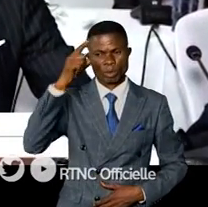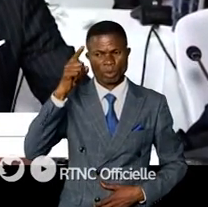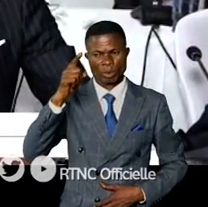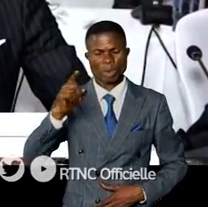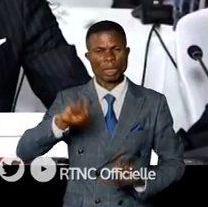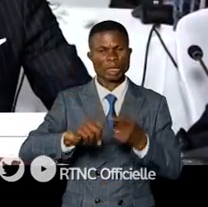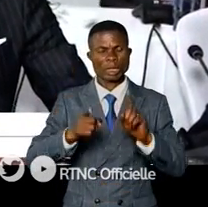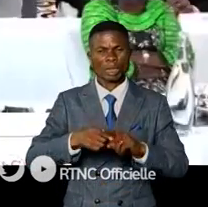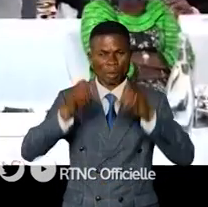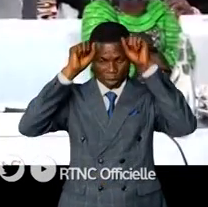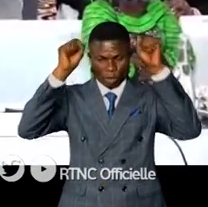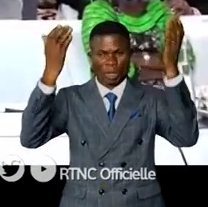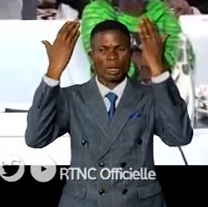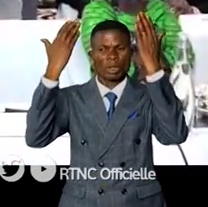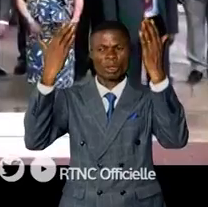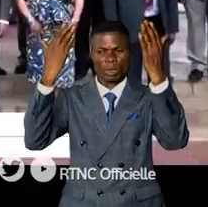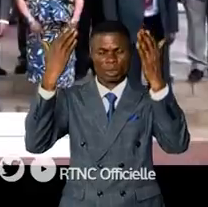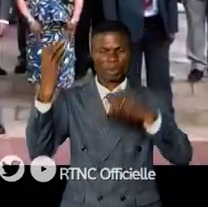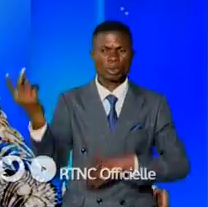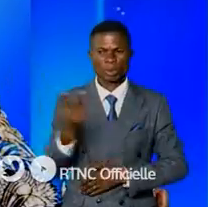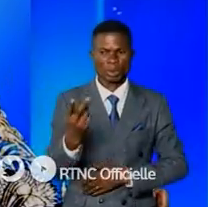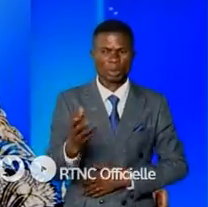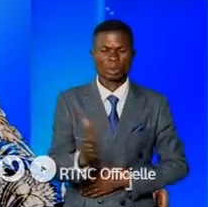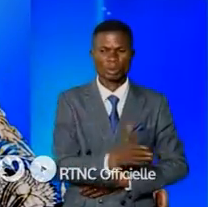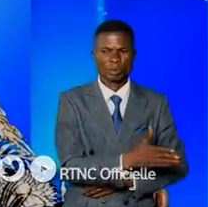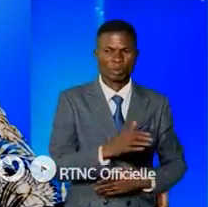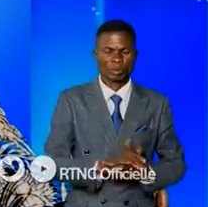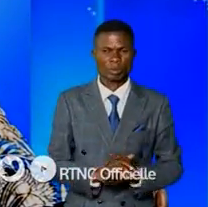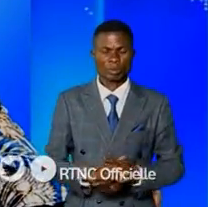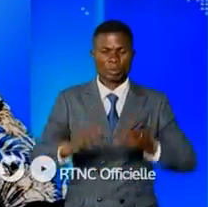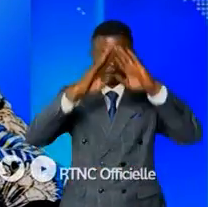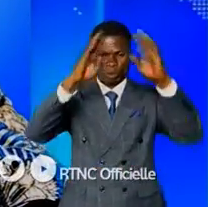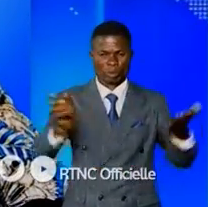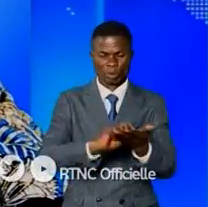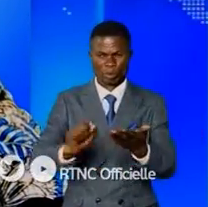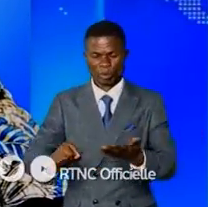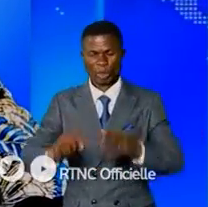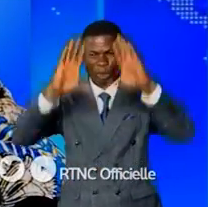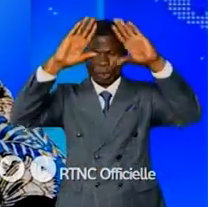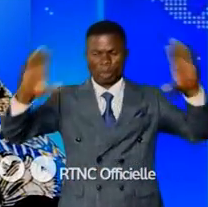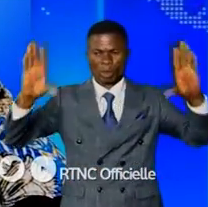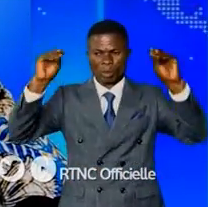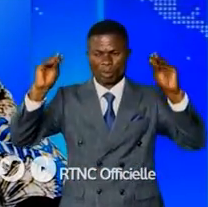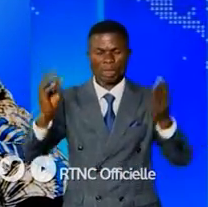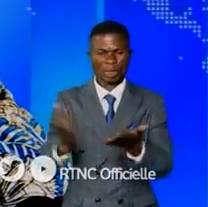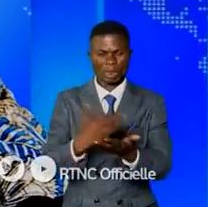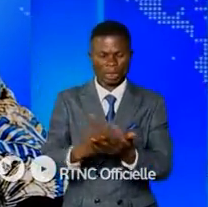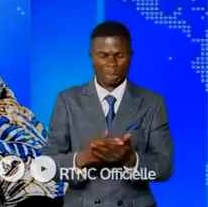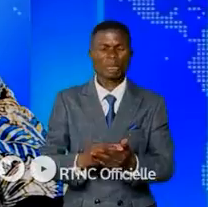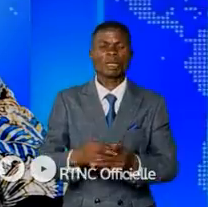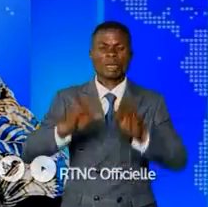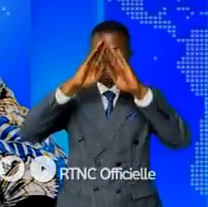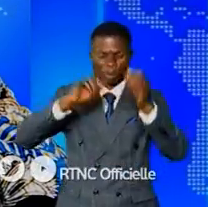et son homologue zambien Edgar Lungu. Des auditoires, bibliothèques et laboratoires seront disponibles pour accueillir